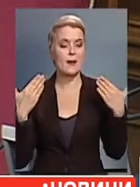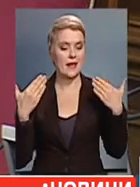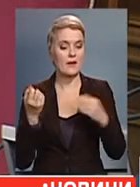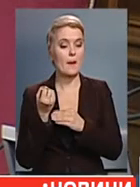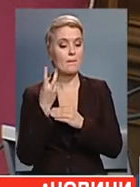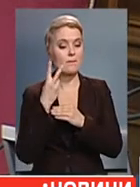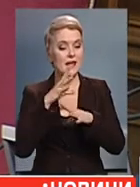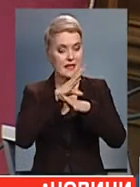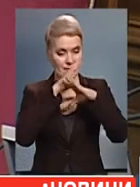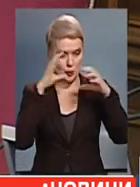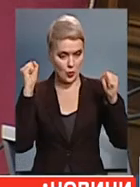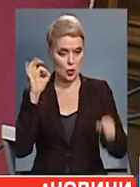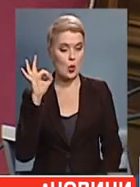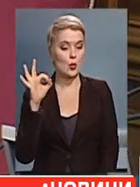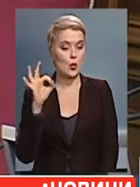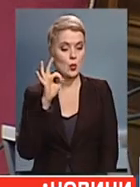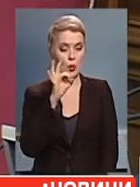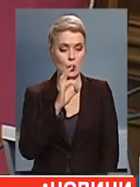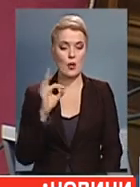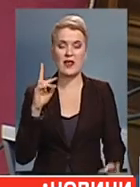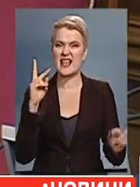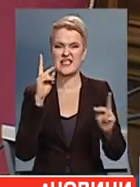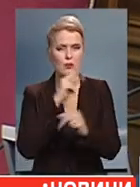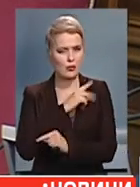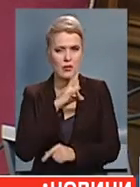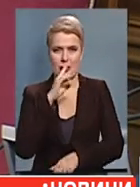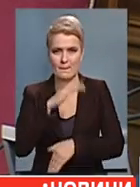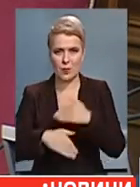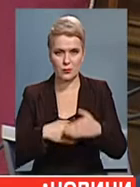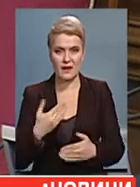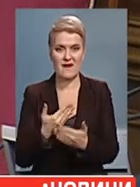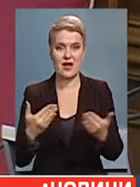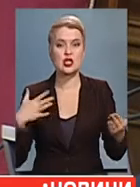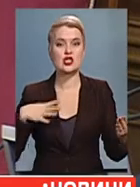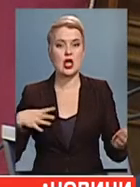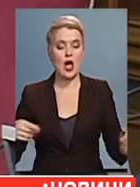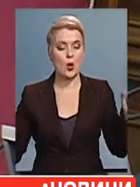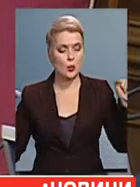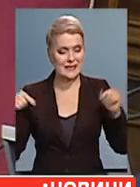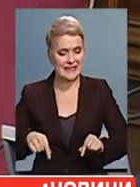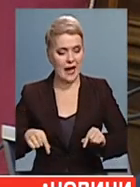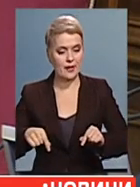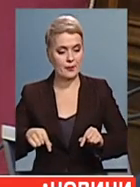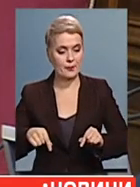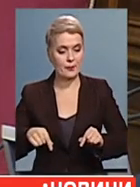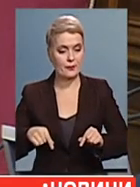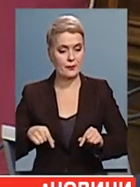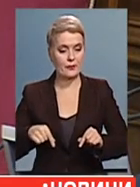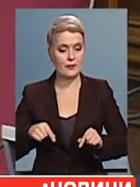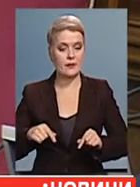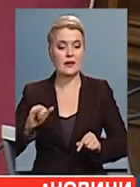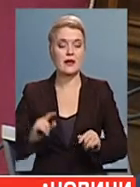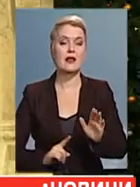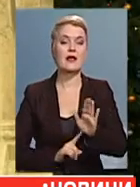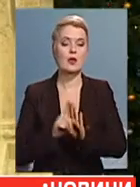в 00:00, щоб ніхто не спутав і не помилився, я вас всіх чекаю в залі, відпочинемо годину і